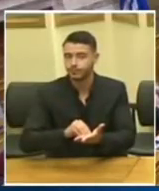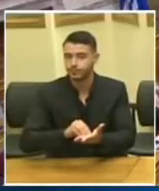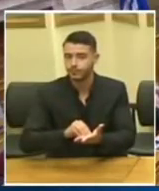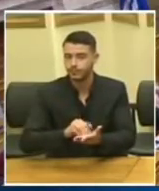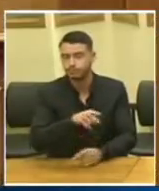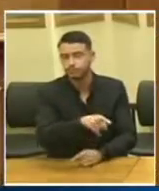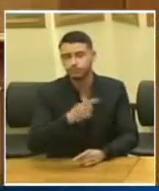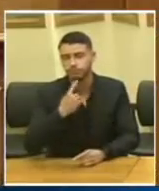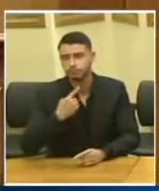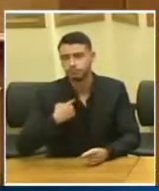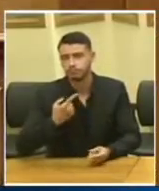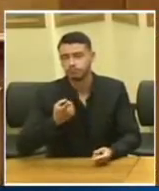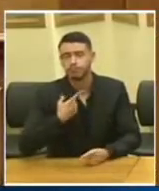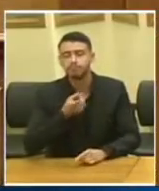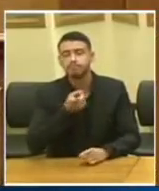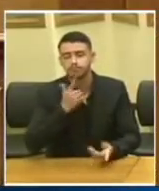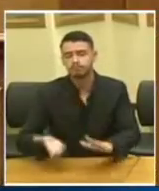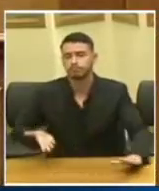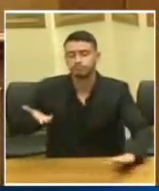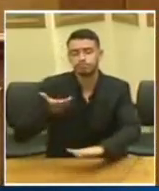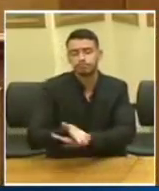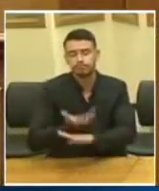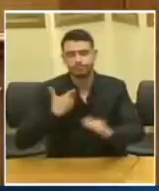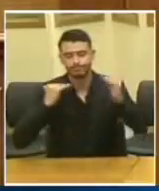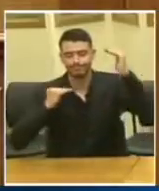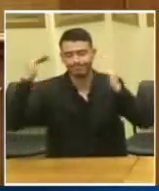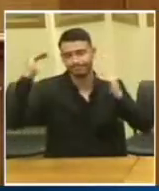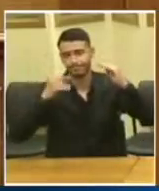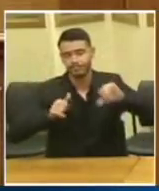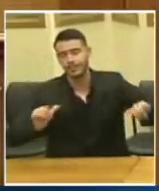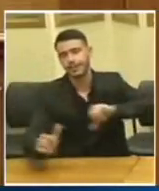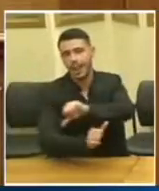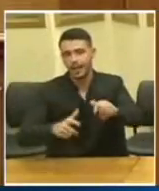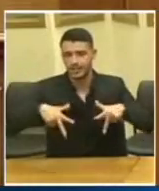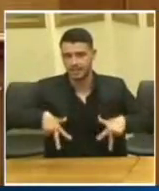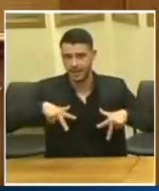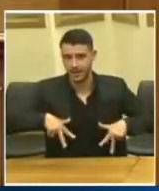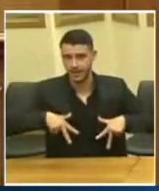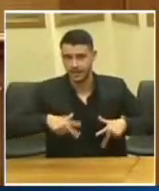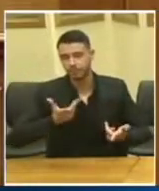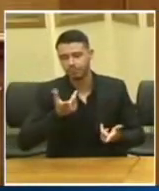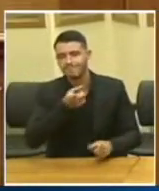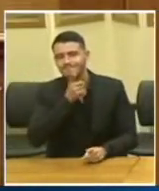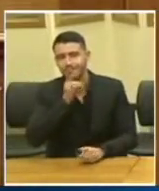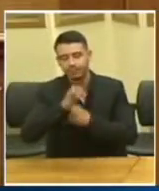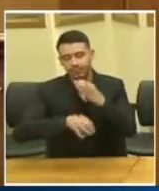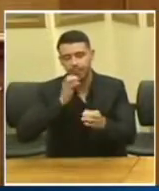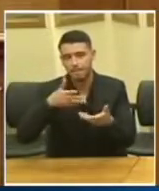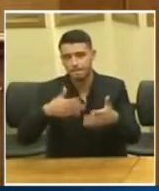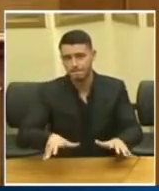Προκαλέσατε λοιπόν αυτή την πρόταση δυσπιστίας για λόγους που εξήγησα πιο πριν και δεν έχουν να κάνουν με τη συμφωνία.